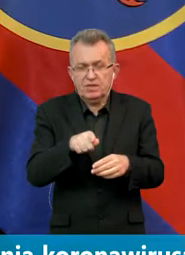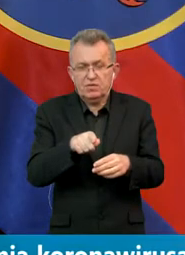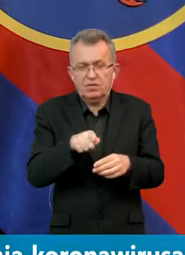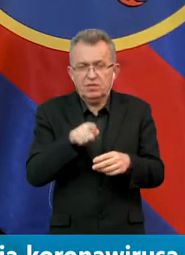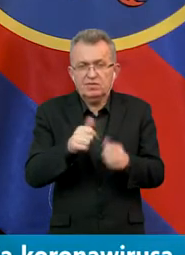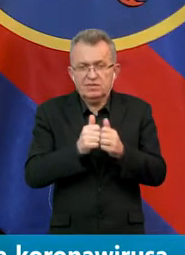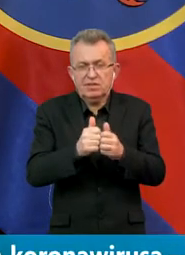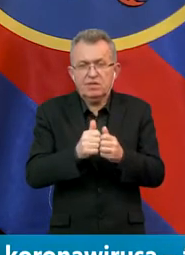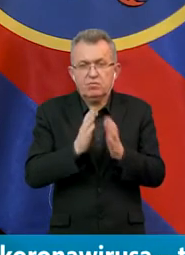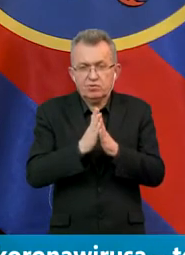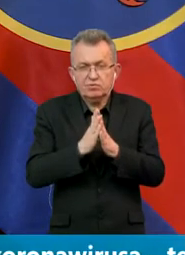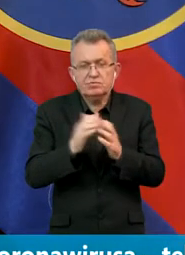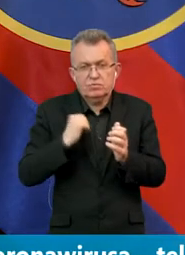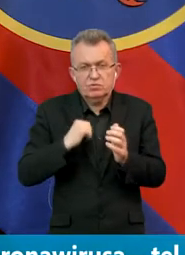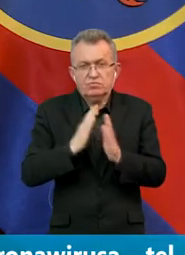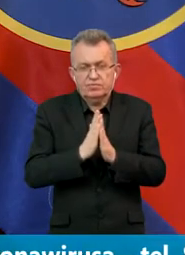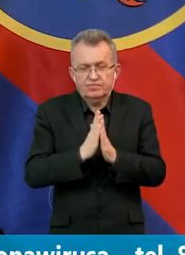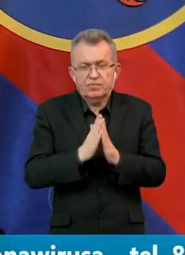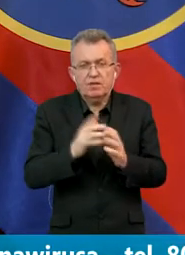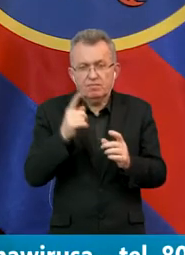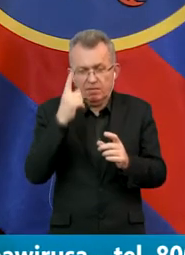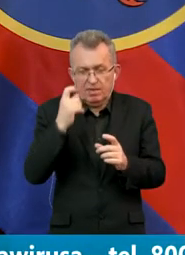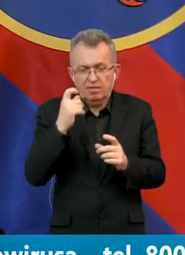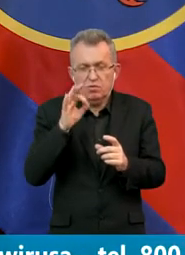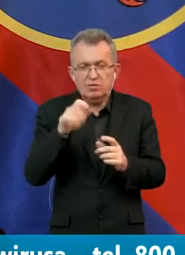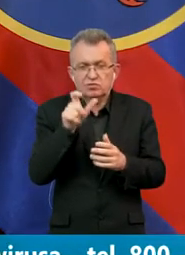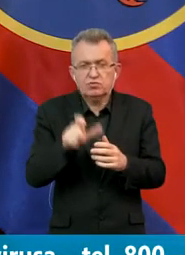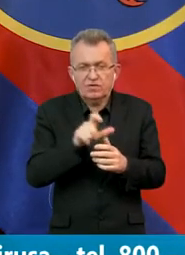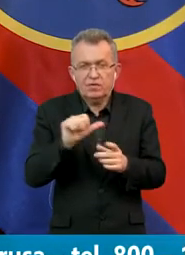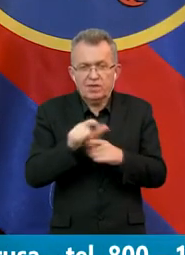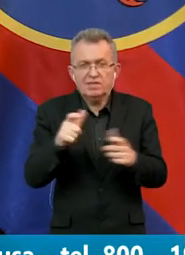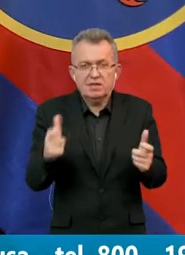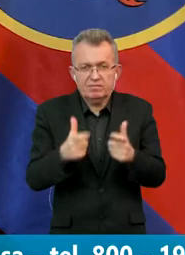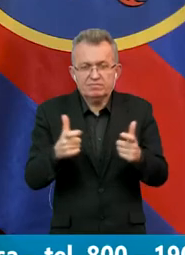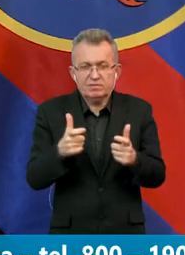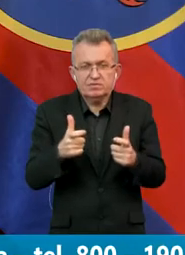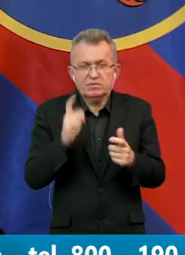tego zadania. Więc proszę o trochę cierpliwości, pamiętamy o tym skrzyżowaniu. Rzeczywiście jest niebezpieczne,